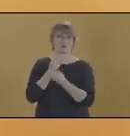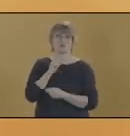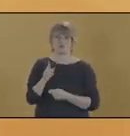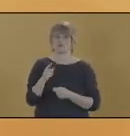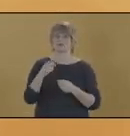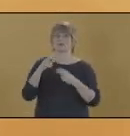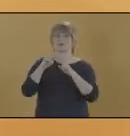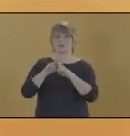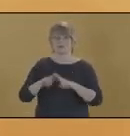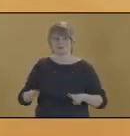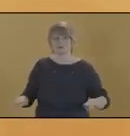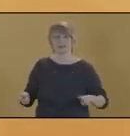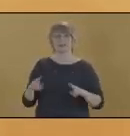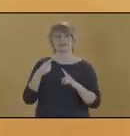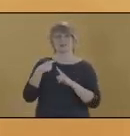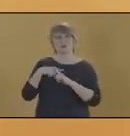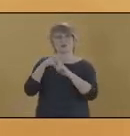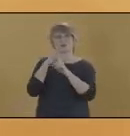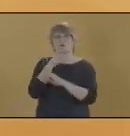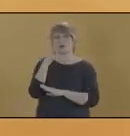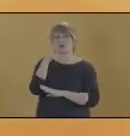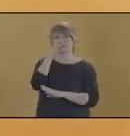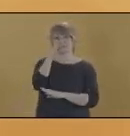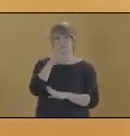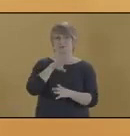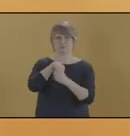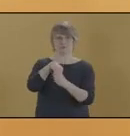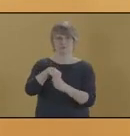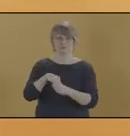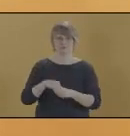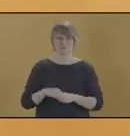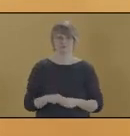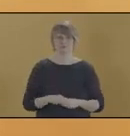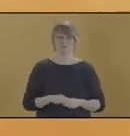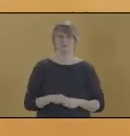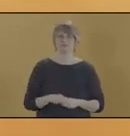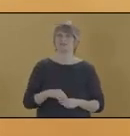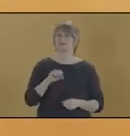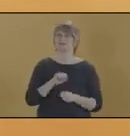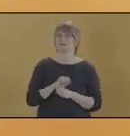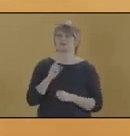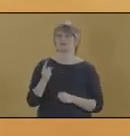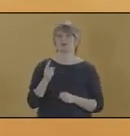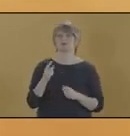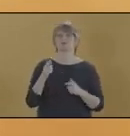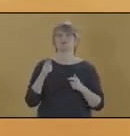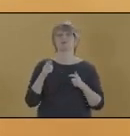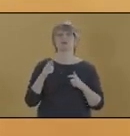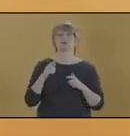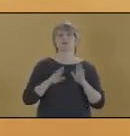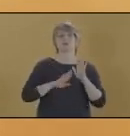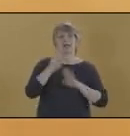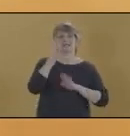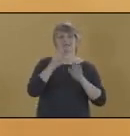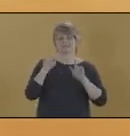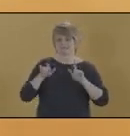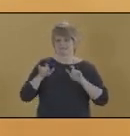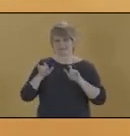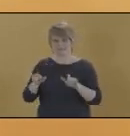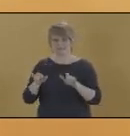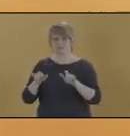positive Friedensorientierung. Man kann also sagen, dass man mit einem präventiven, partizipativen und